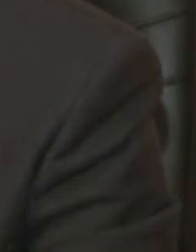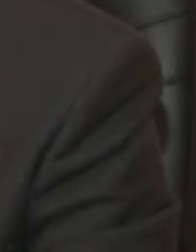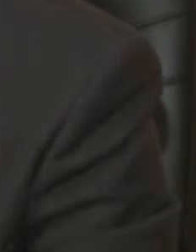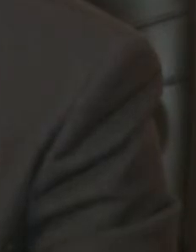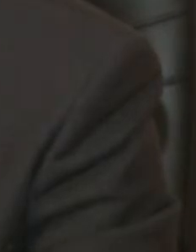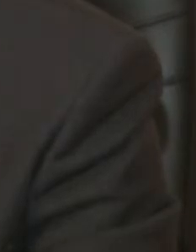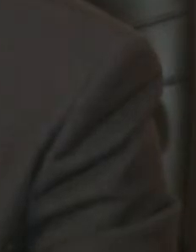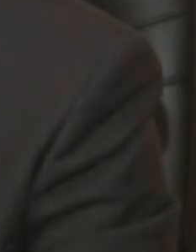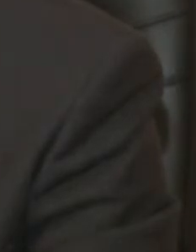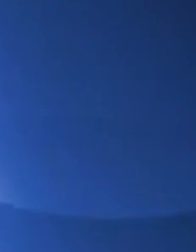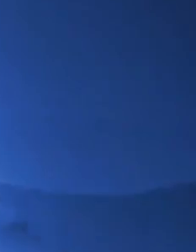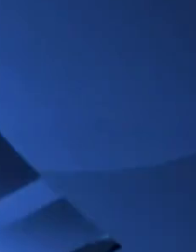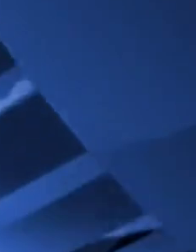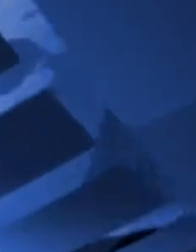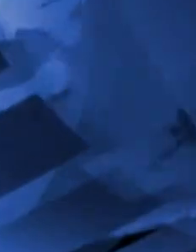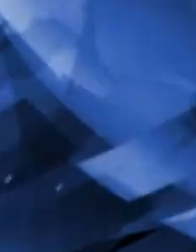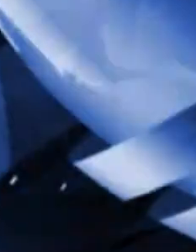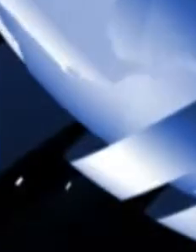қаладан кем болмайды деп есептеймін өзім.